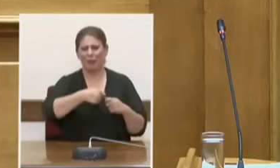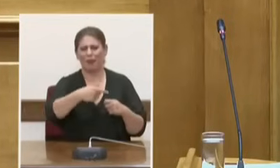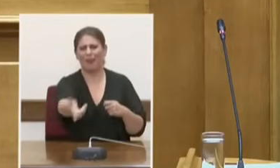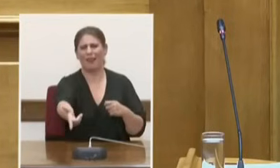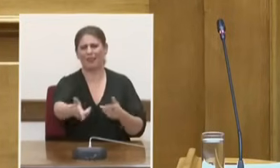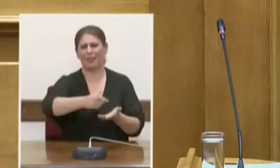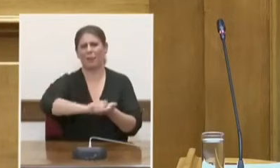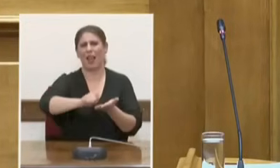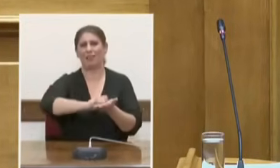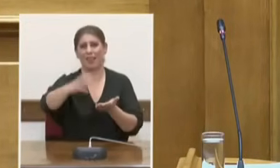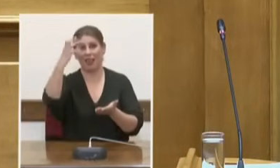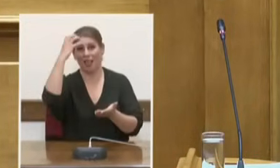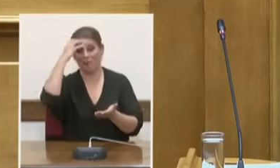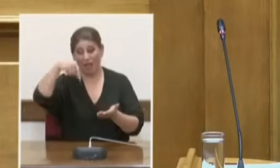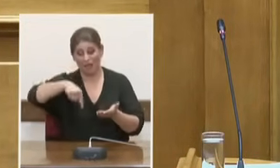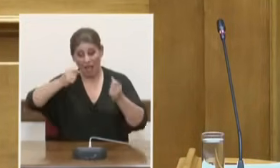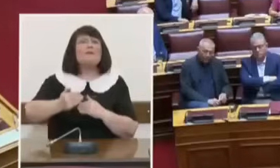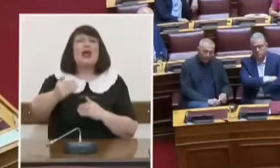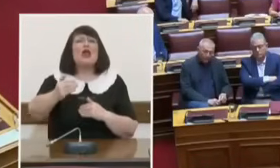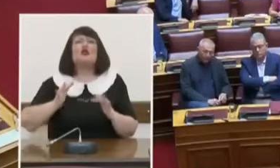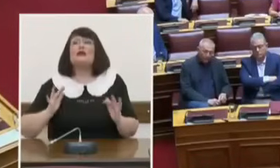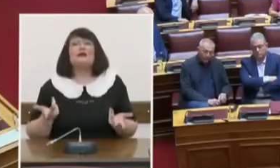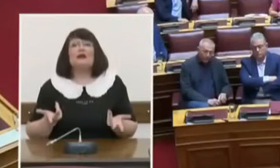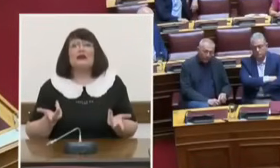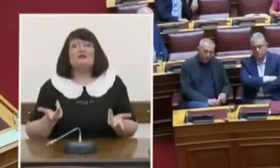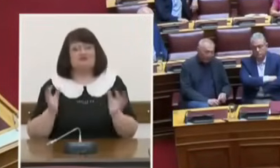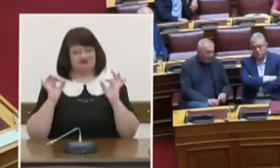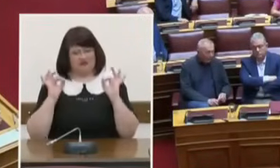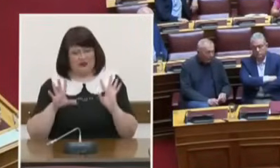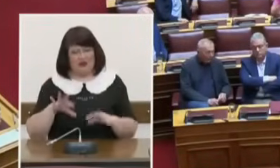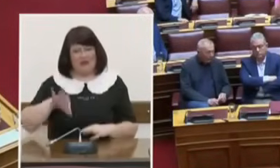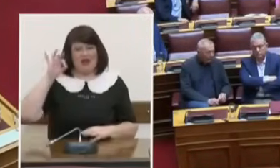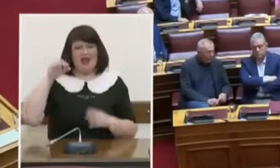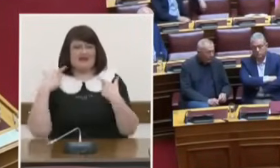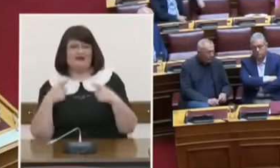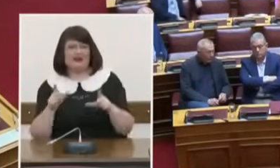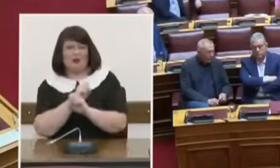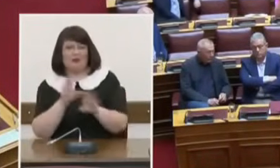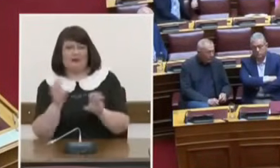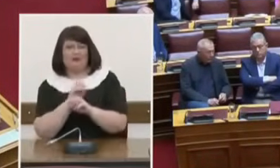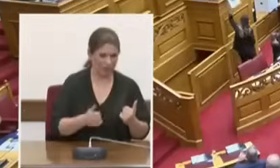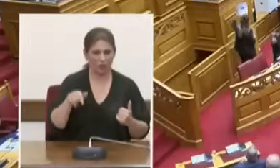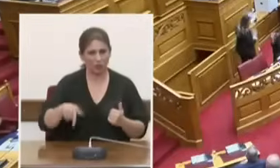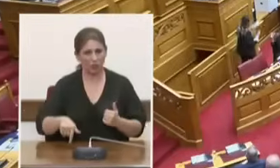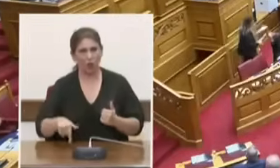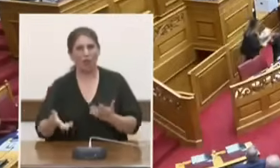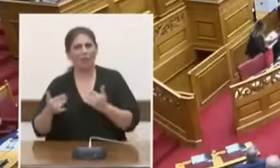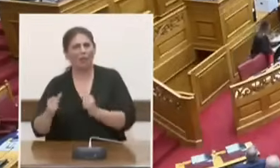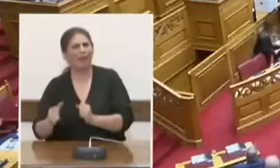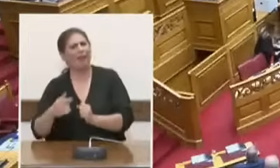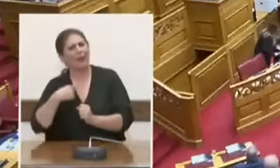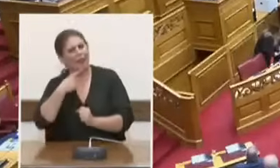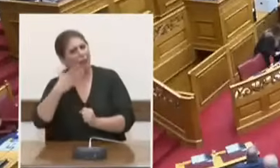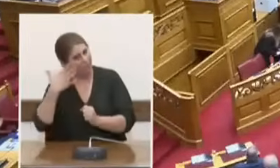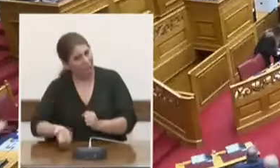Σε υψηλούς τόνους απέκρουσε ο Πρωθυπουργός στη Βουλή τα αντιπολιτευτικά πυρά περί ακρίβειας Μητσοτάκη και περνώντας την αντεπίθεση κατηγόρησε τον ΣΥΡΙΖΑ ότι τα